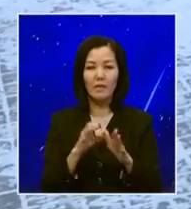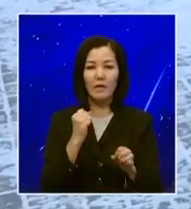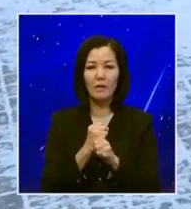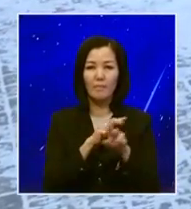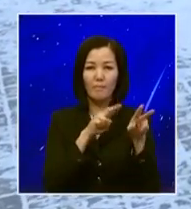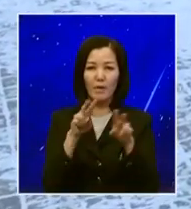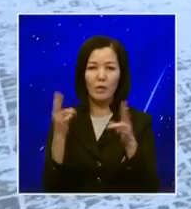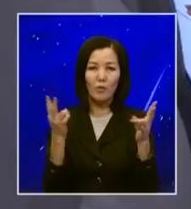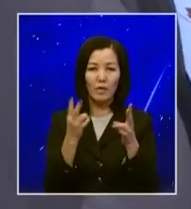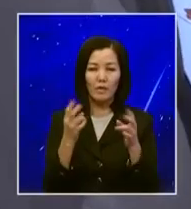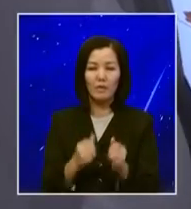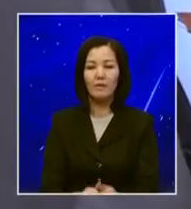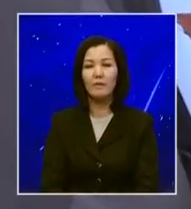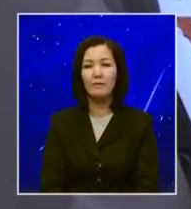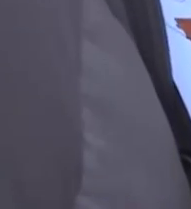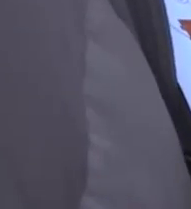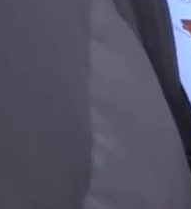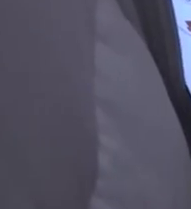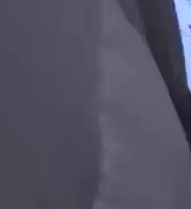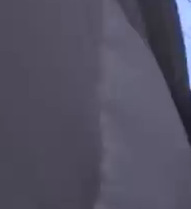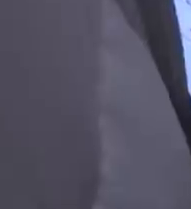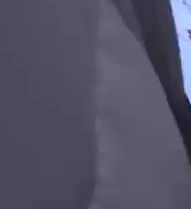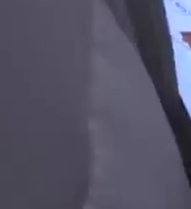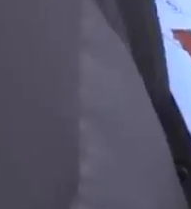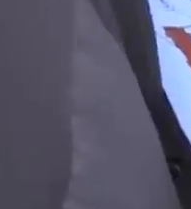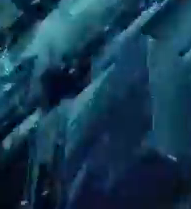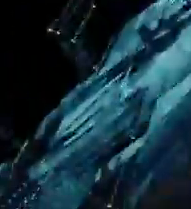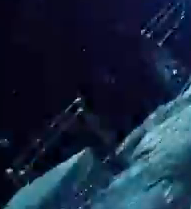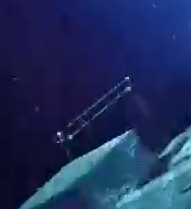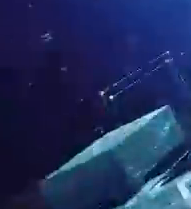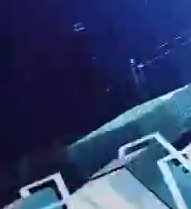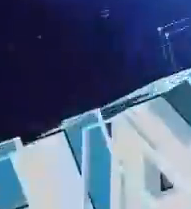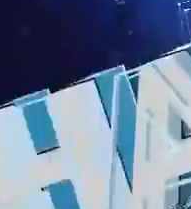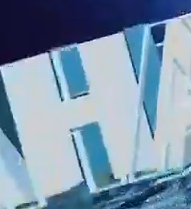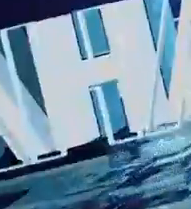Мәди Әлиханұлы, Абылай Құттықбай, Жетісу телеарнасы, Талдықорған.